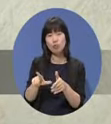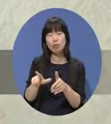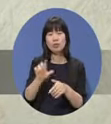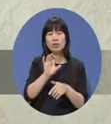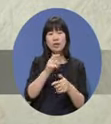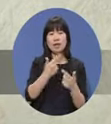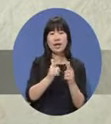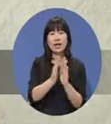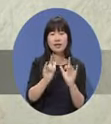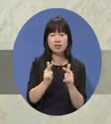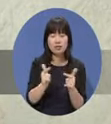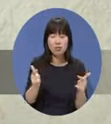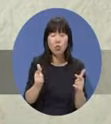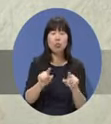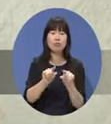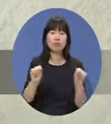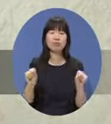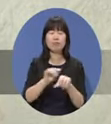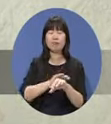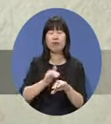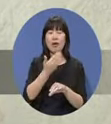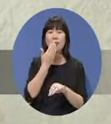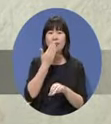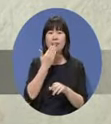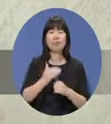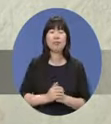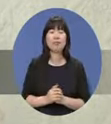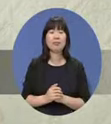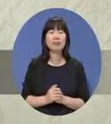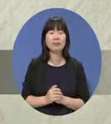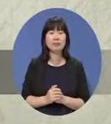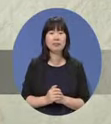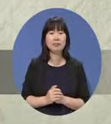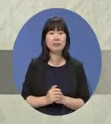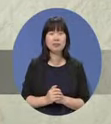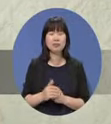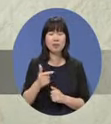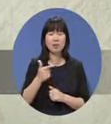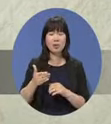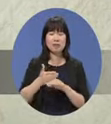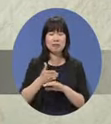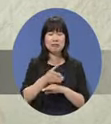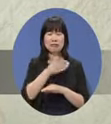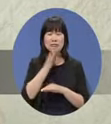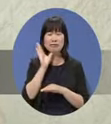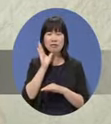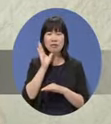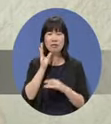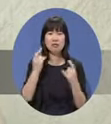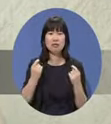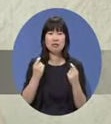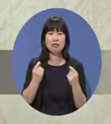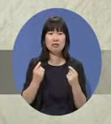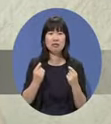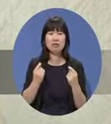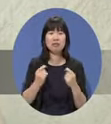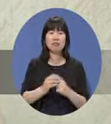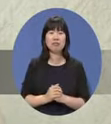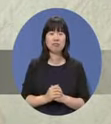야채는 잘 먹어요. 근데 야채는 먹는데 너무 느리게 먹고 딴짓을 이제 그때부터 많이